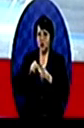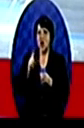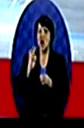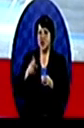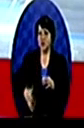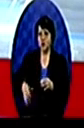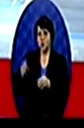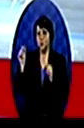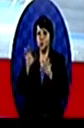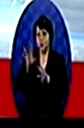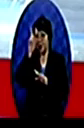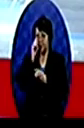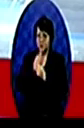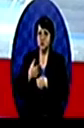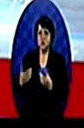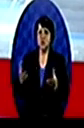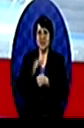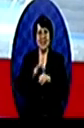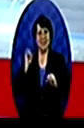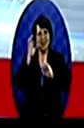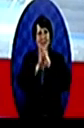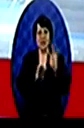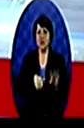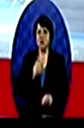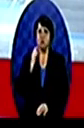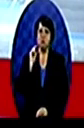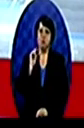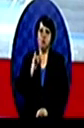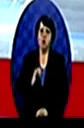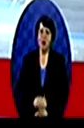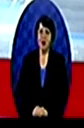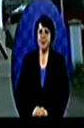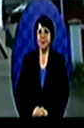урдчин сэргийлэх шинжилгээ нь хамрагдах хэрэгдийн идэх муу байгааг эмчнэр хэллээ.